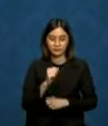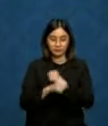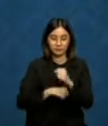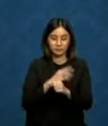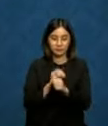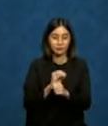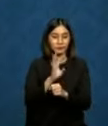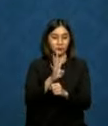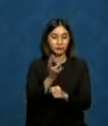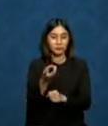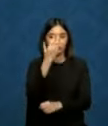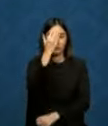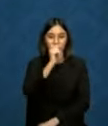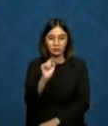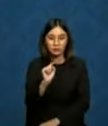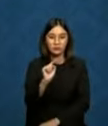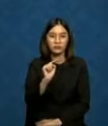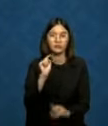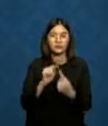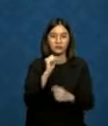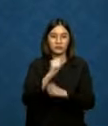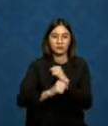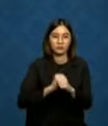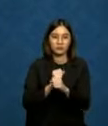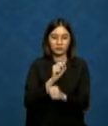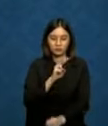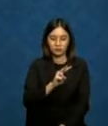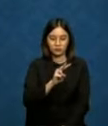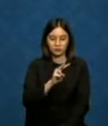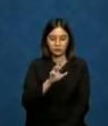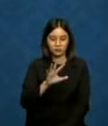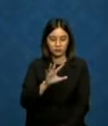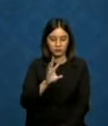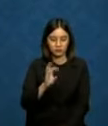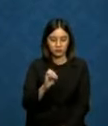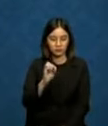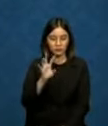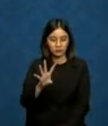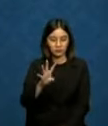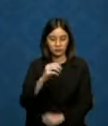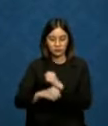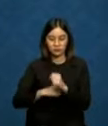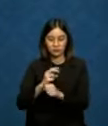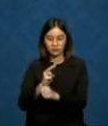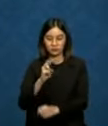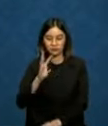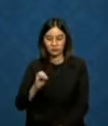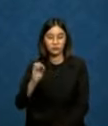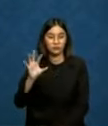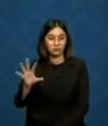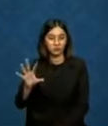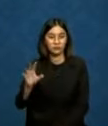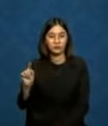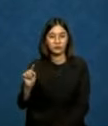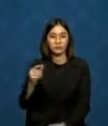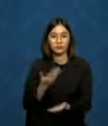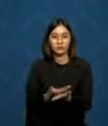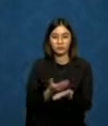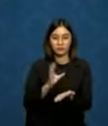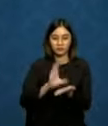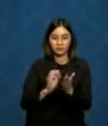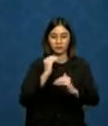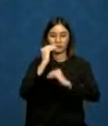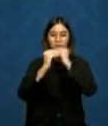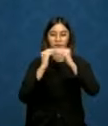64เนื่องมาจากว่าในปี2564 65นี้นะคะเงินกองทุน